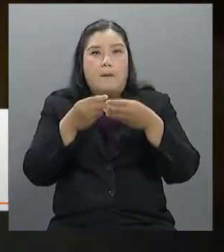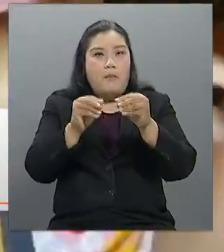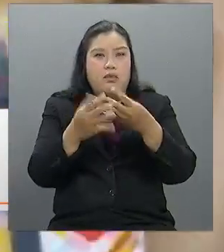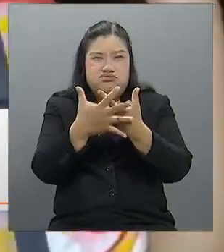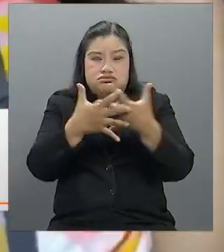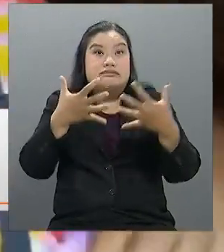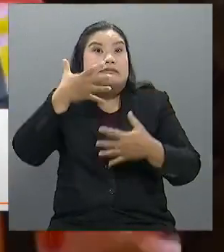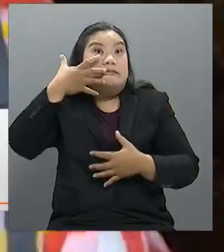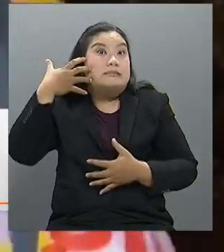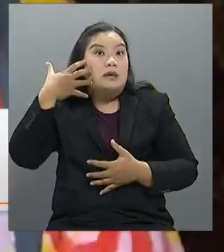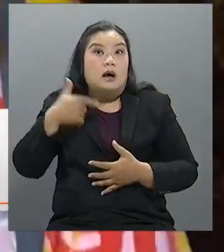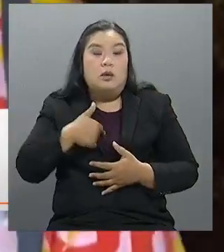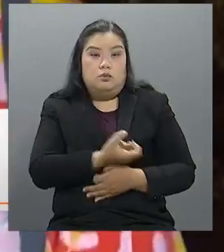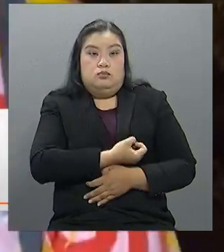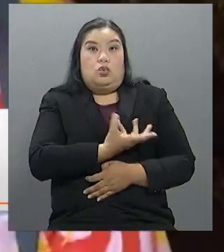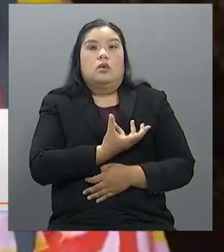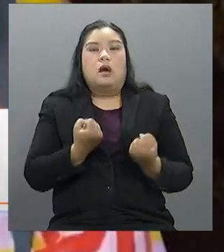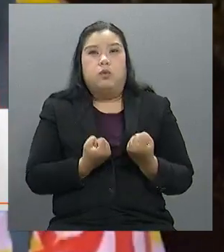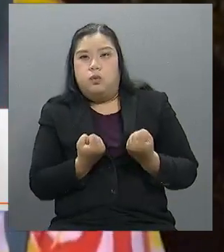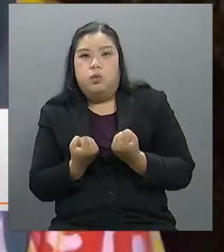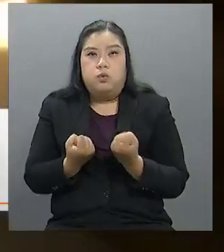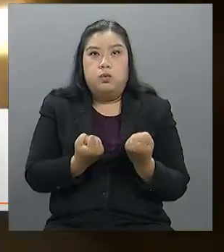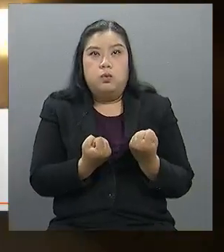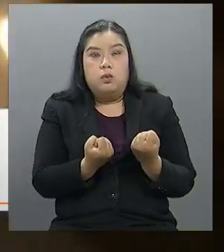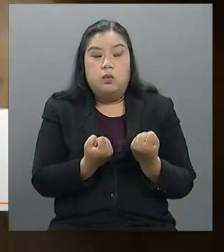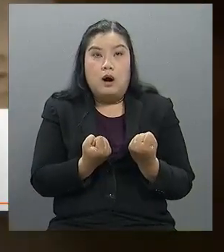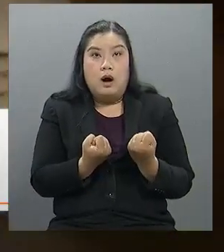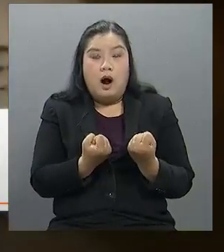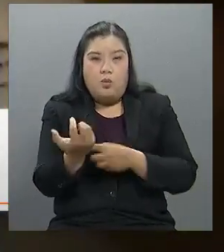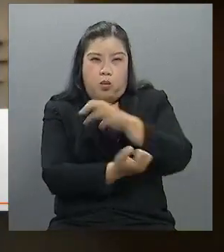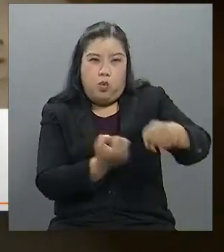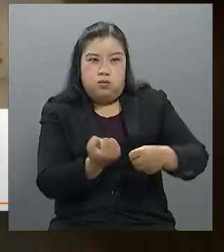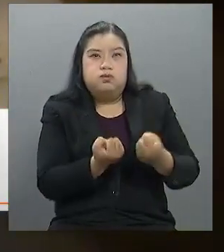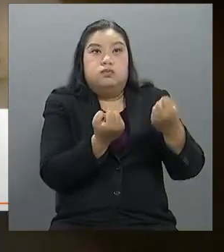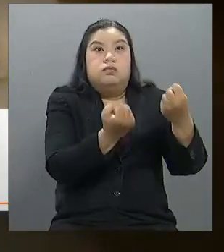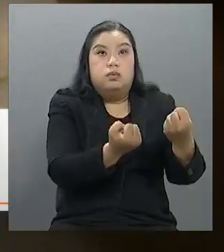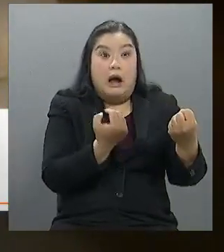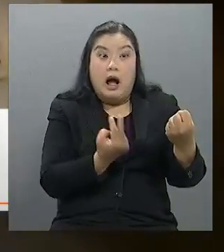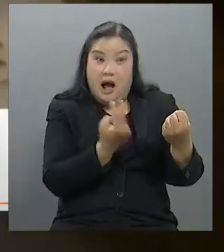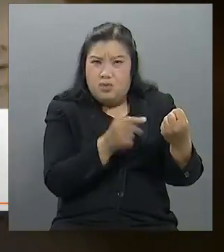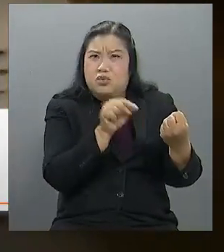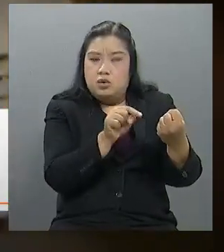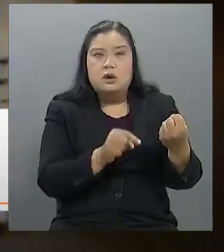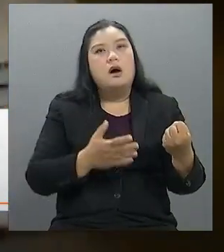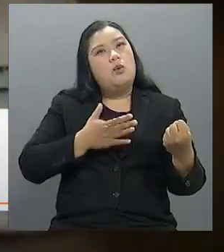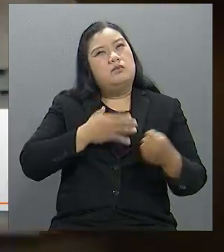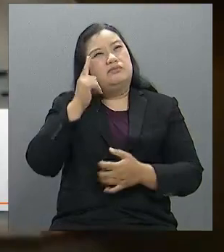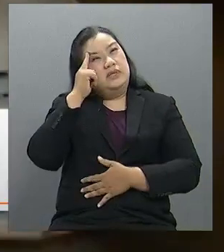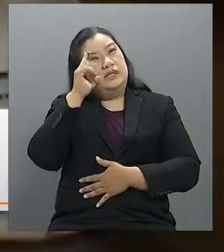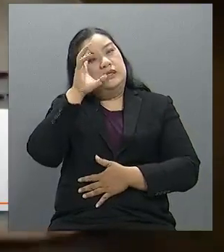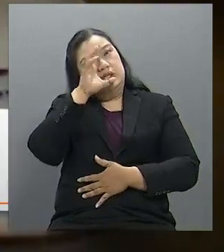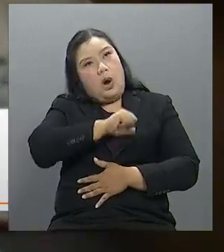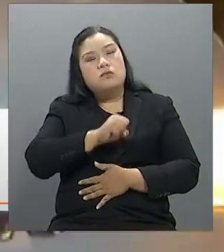จก็รีบจอดเข้าข้างทางแล้วก็แจ้งเจ้าหน้าที่ให้มาตรวจสอบเนี่ยแหละค่ะซึ่งส่วนตัวก็คิดว่าน่าจะเป็นคนละค่ะที่ป